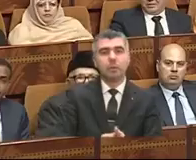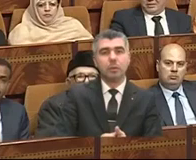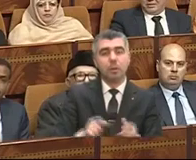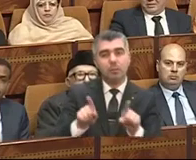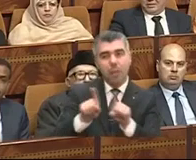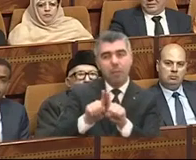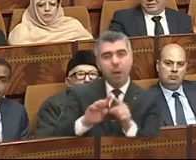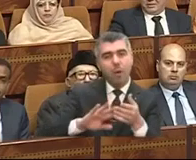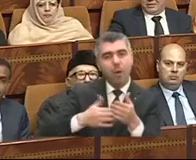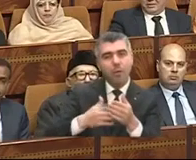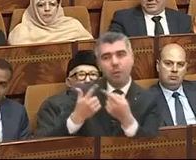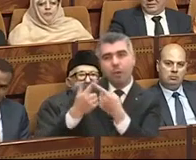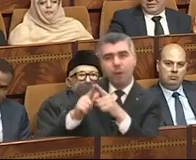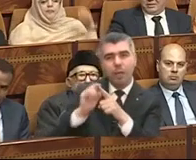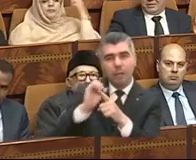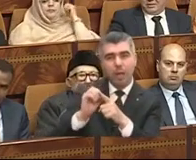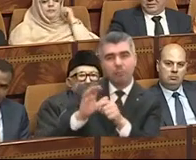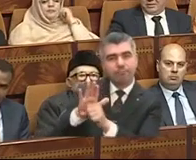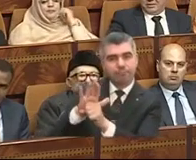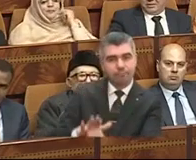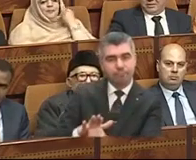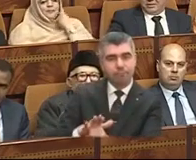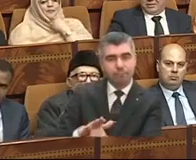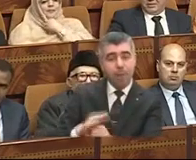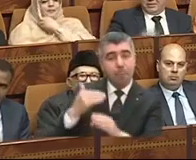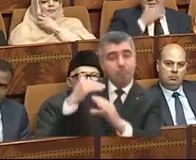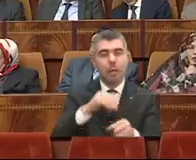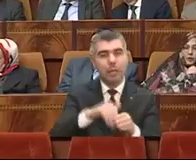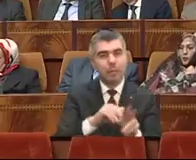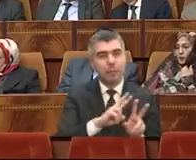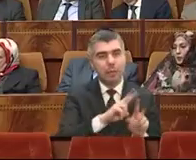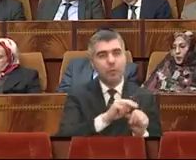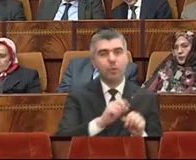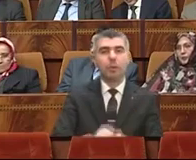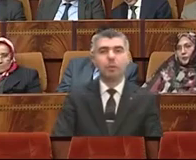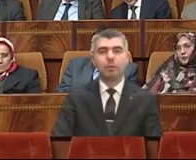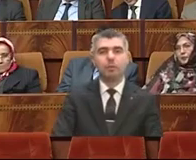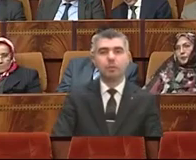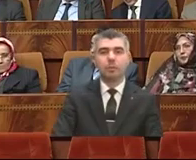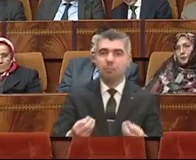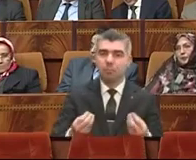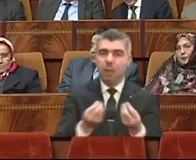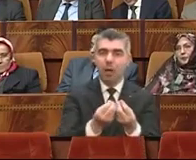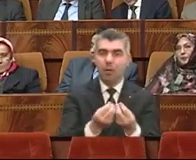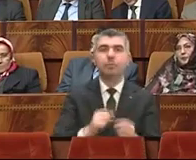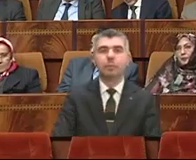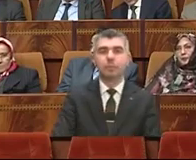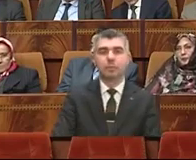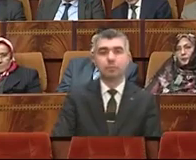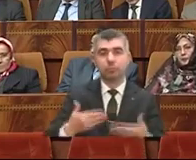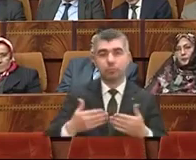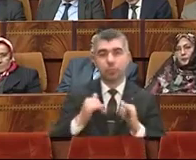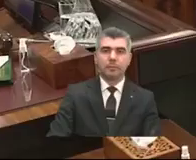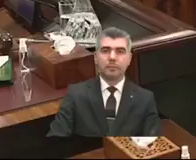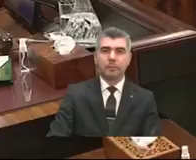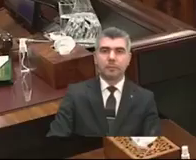مصداقية يطلع بأدوار كبرى في حماية الحقوق والحريات والدفاع عن الأمن